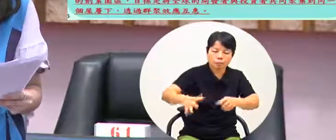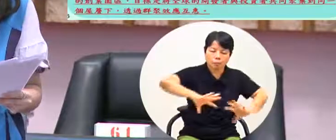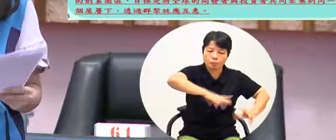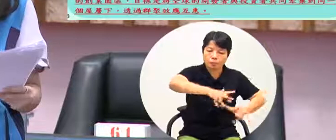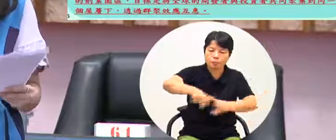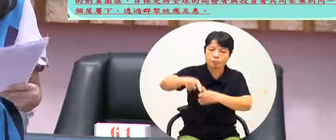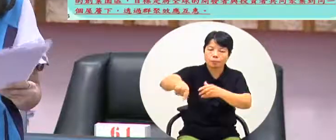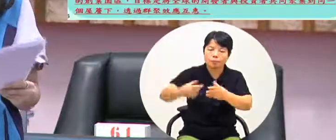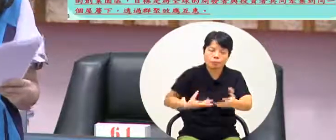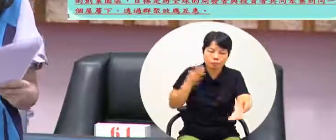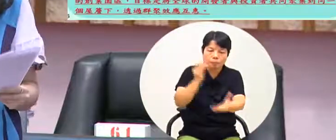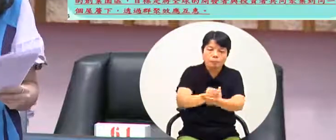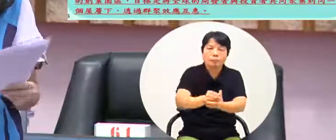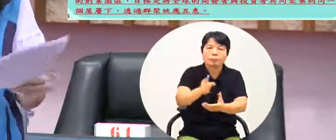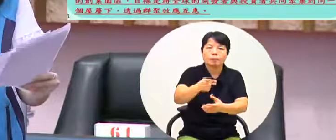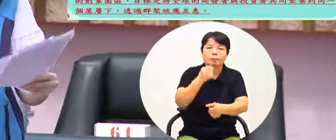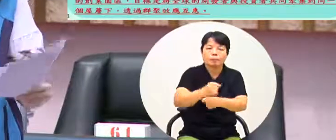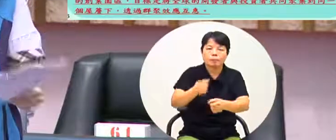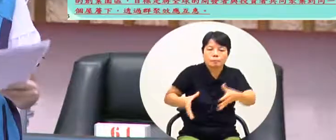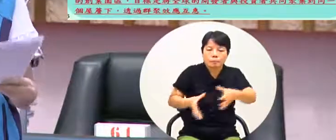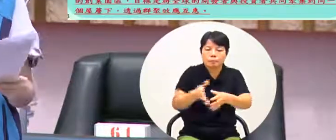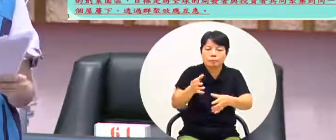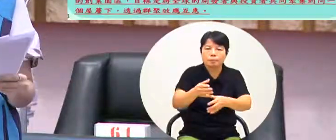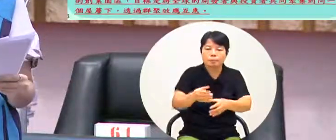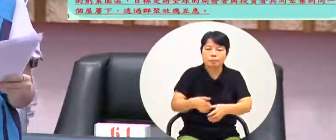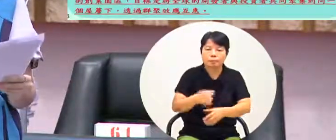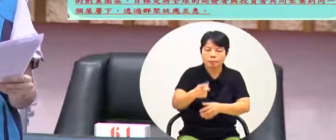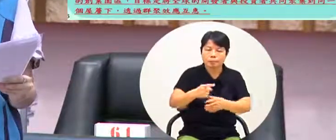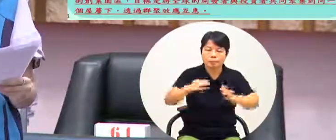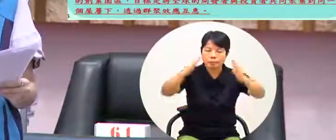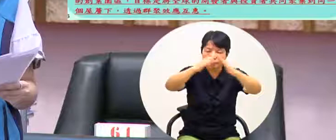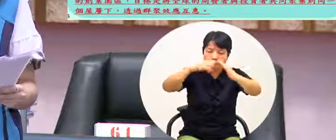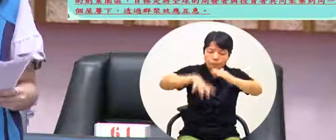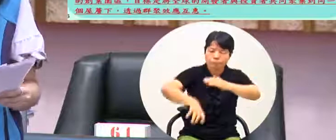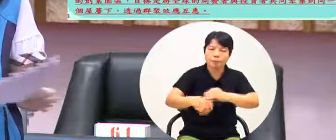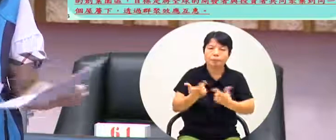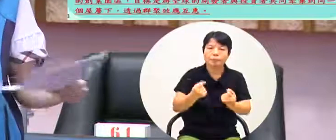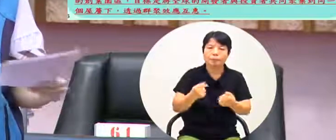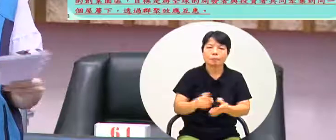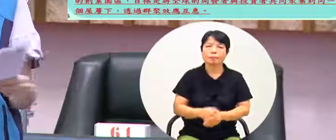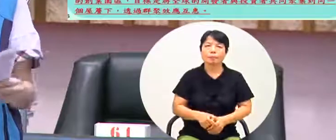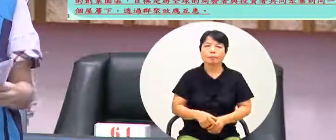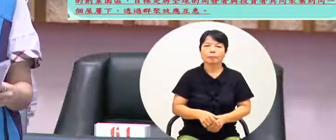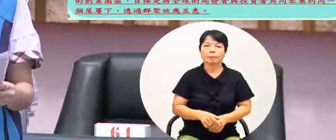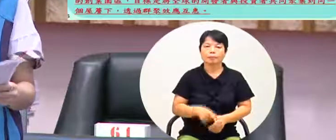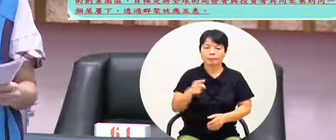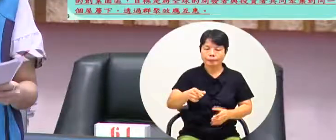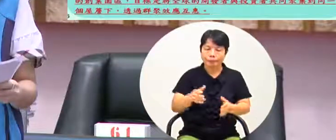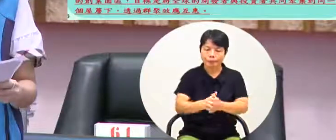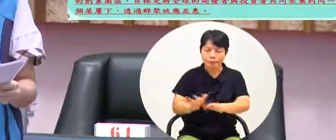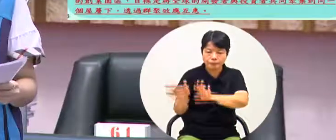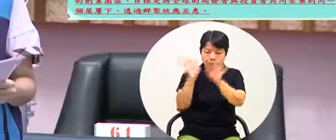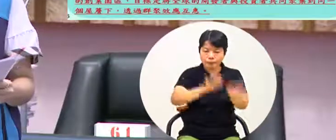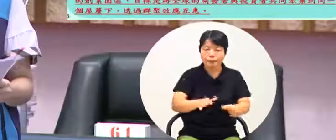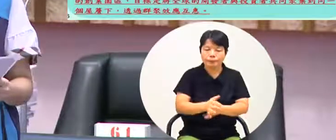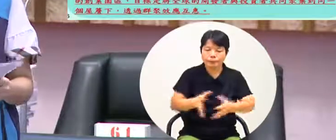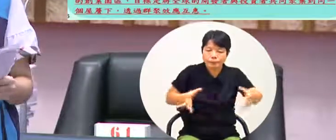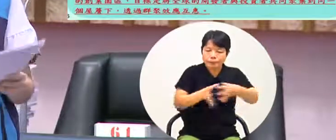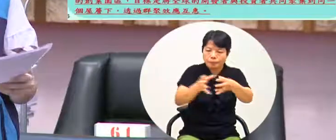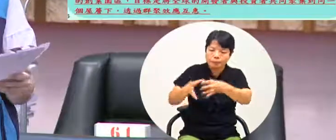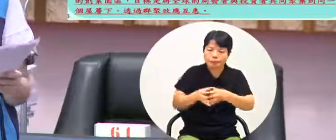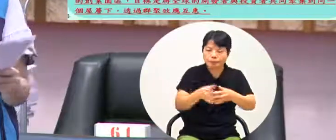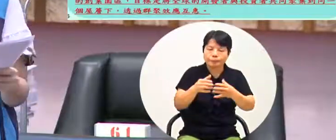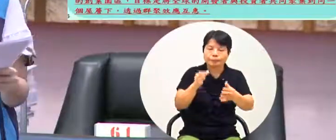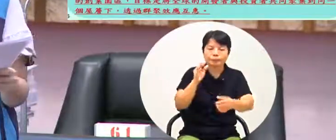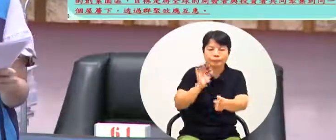共同聚集到同一个屋檐下，然后透过这个状况有一个群聚的效应哦。那一开始我知道我们